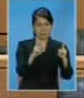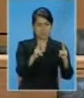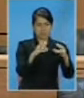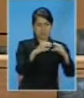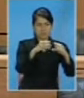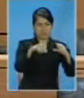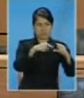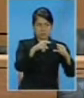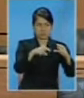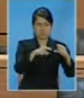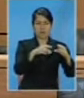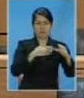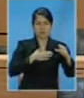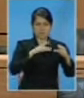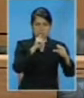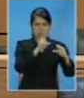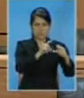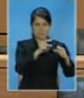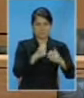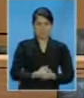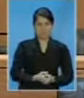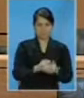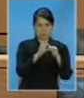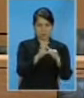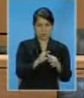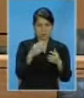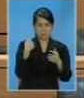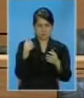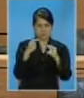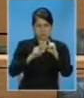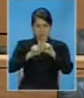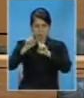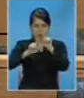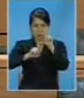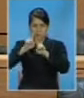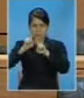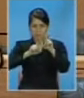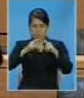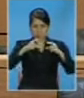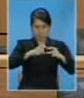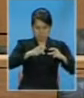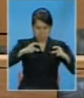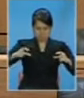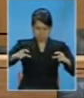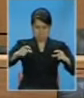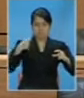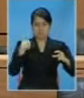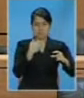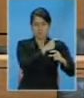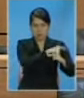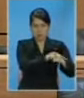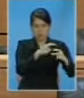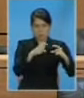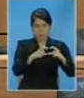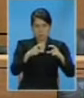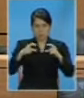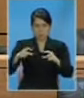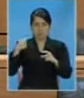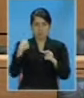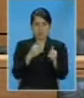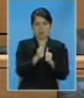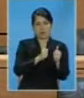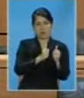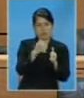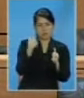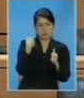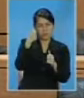อย่างนี้ครับเวลามีการประมูลมีการซื้อซองประมูลด้วยเร็วมากเพียง 2-3